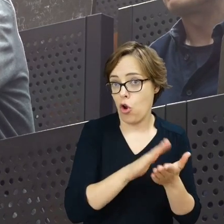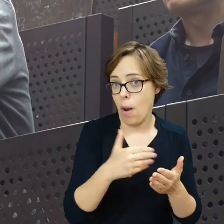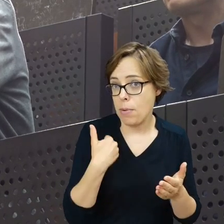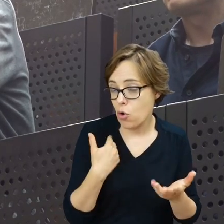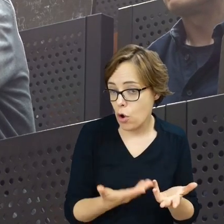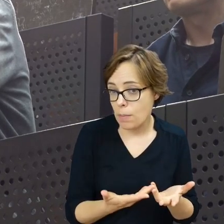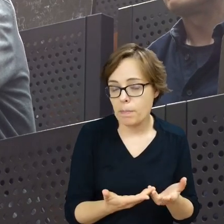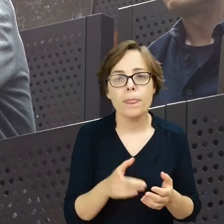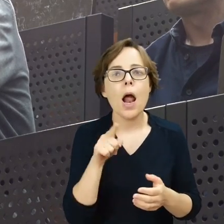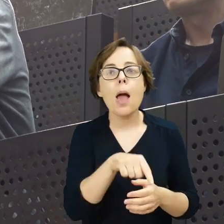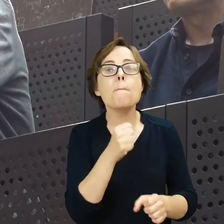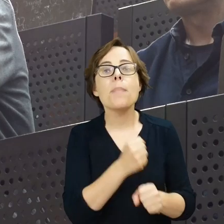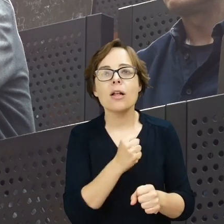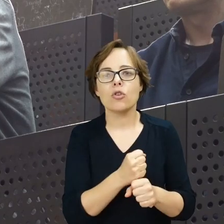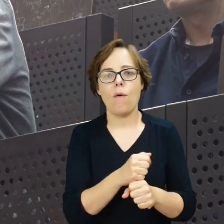czym nie był to pracownik